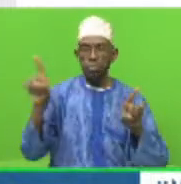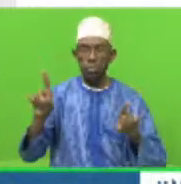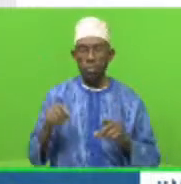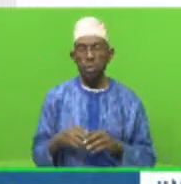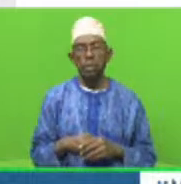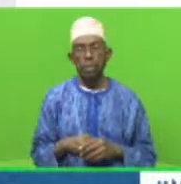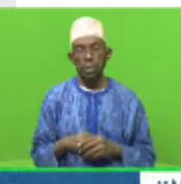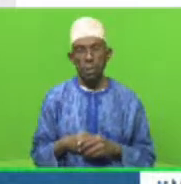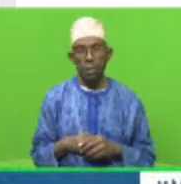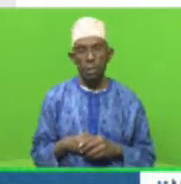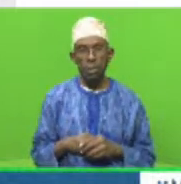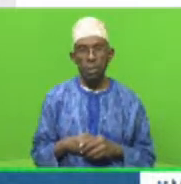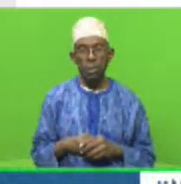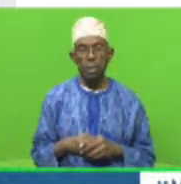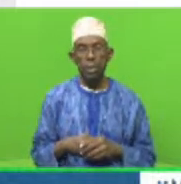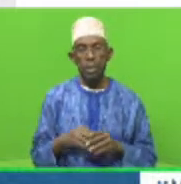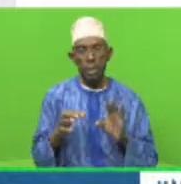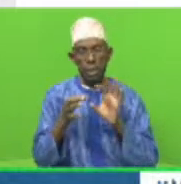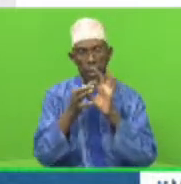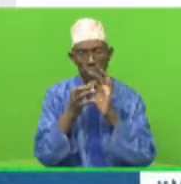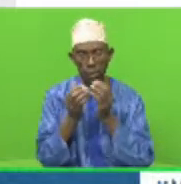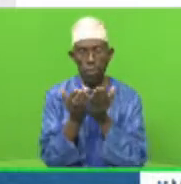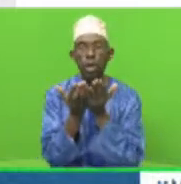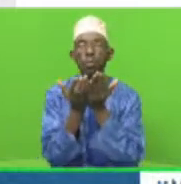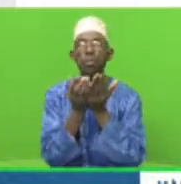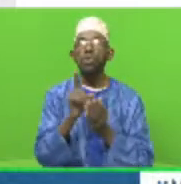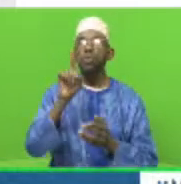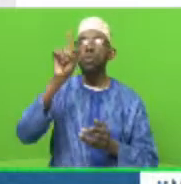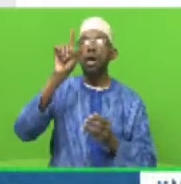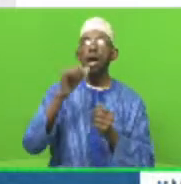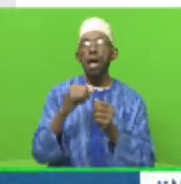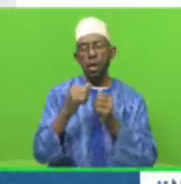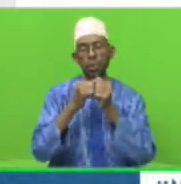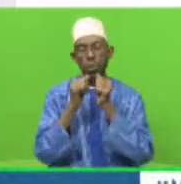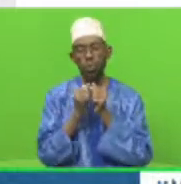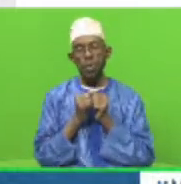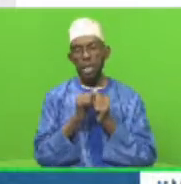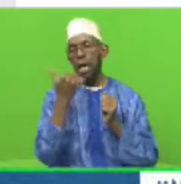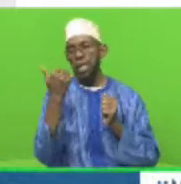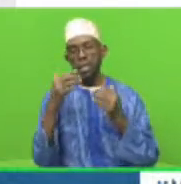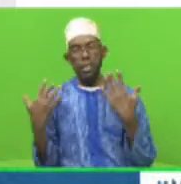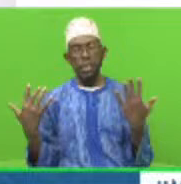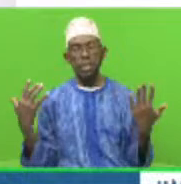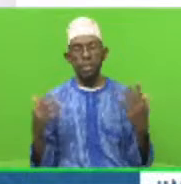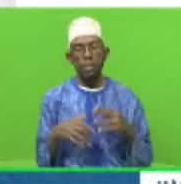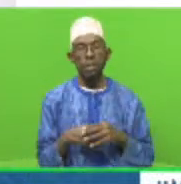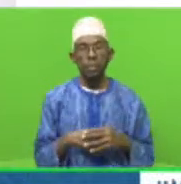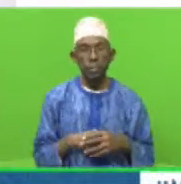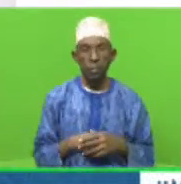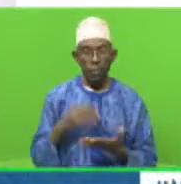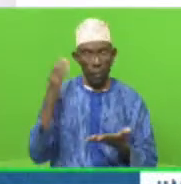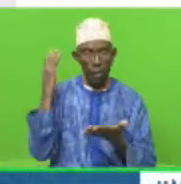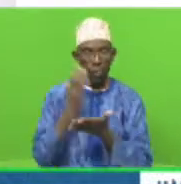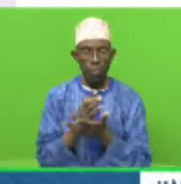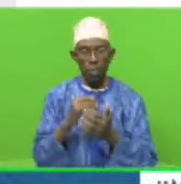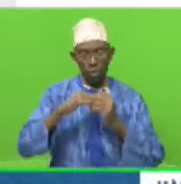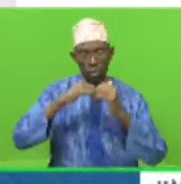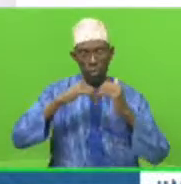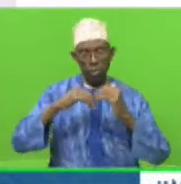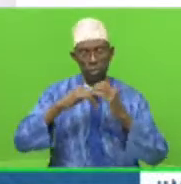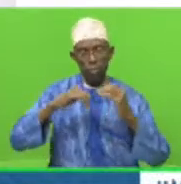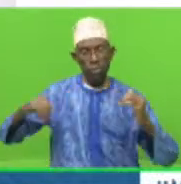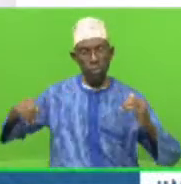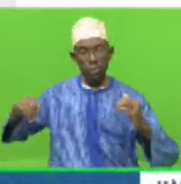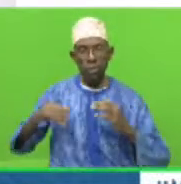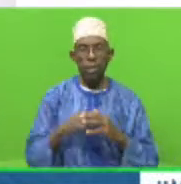الله تعالى، والمشرك يعبد الله وغيره. أما العناد وهو مجانبة الحق ومفارقته